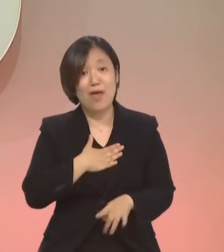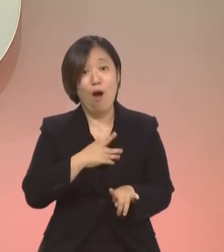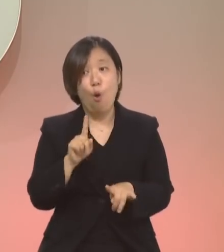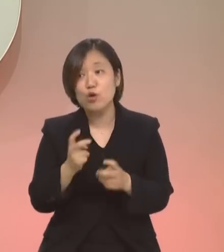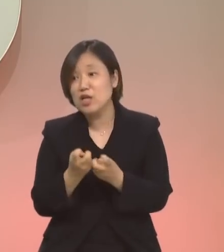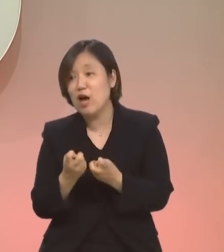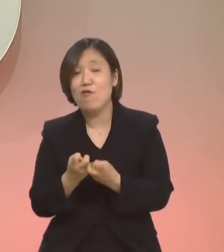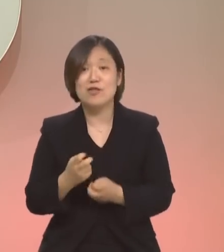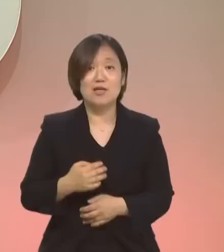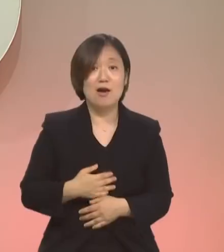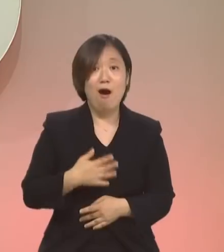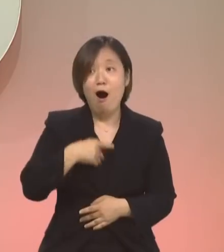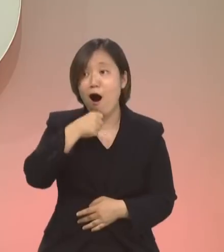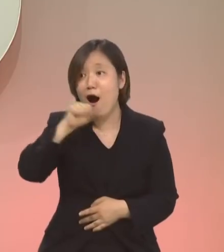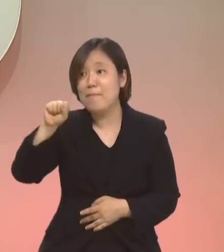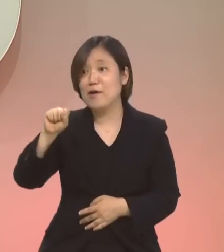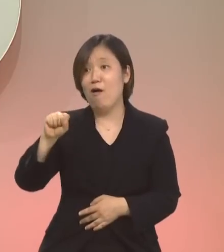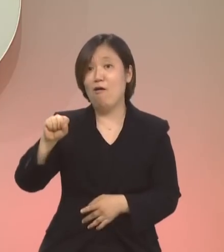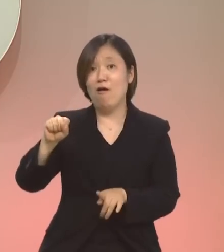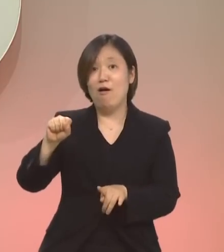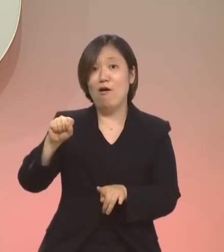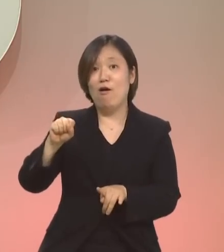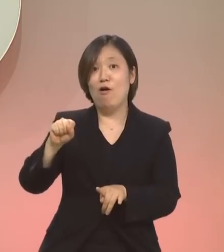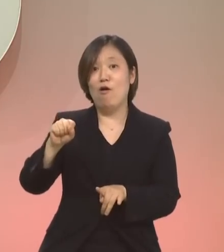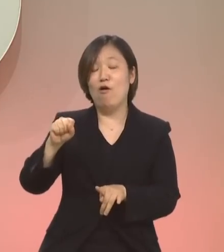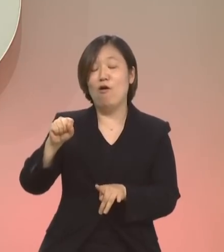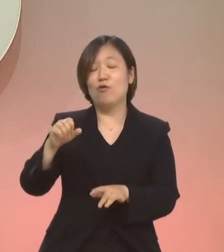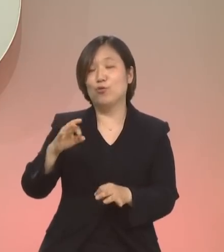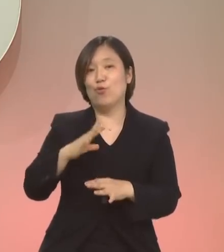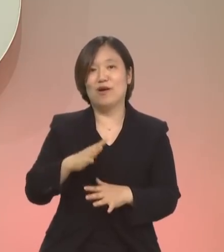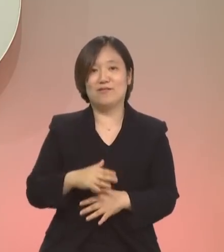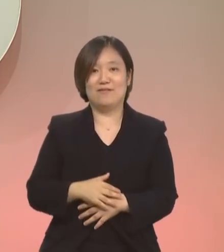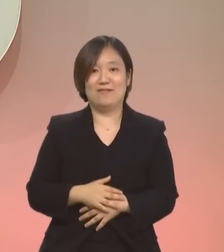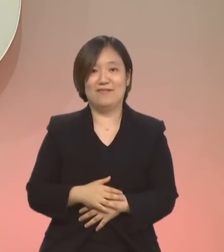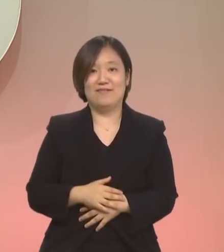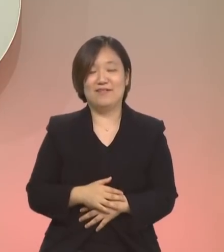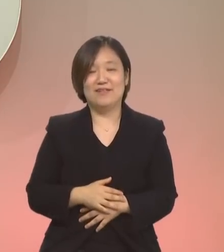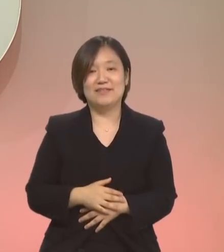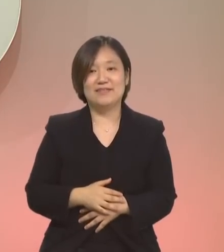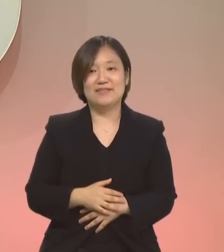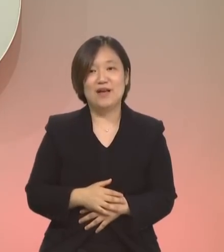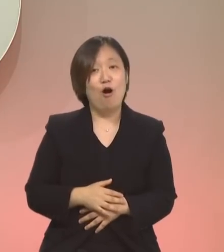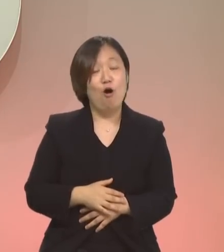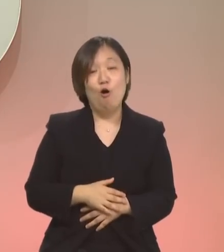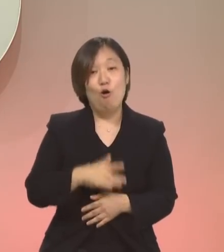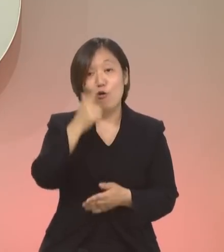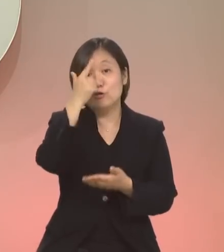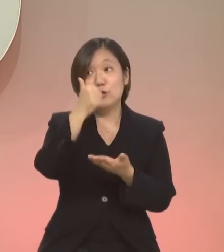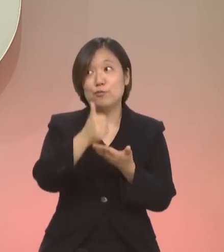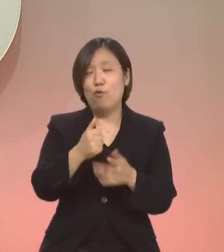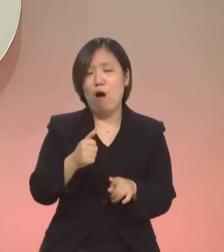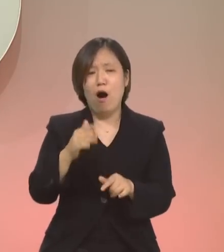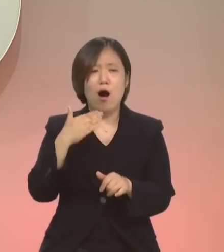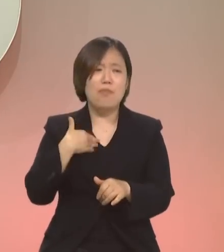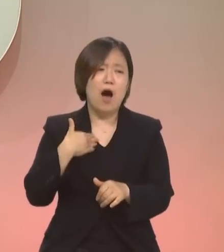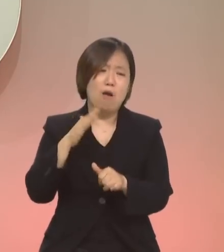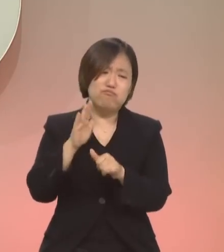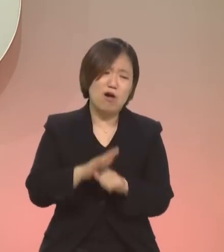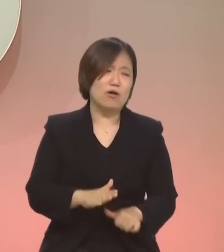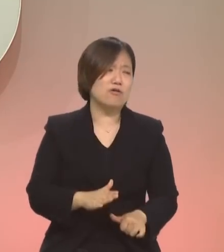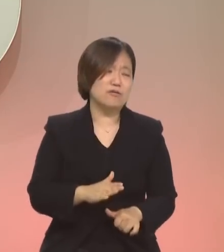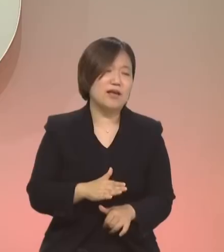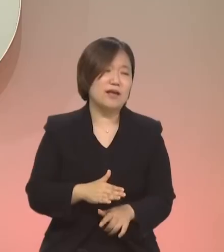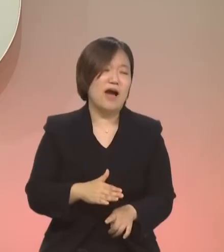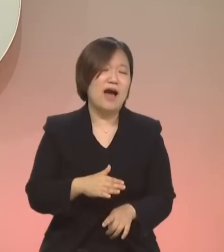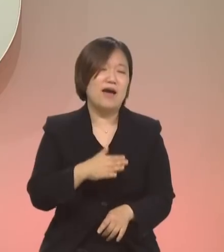하여튼 붙은 거예요 뭐 그 중간에 과정은 잘 모르겠는데 스님조차 그냥 불합격이다 생각하고 마음을